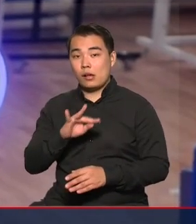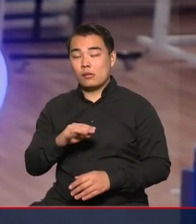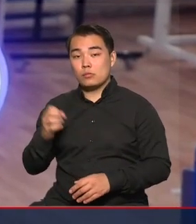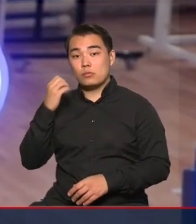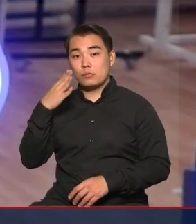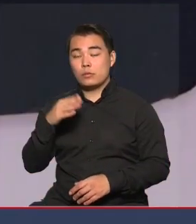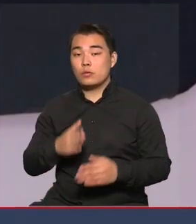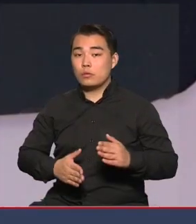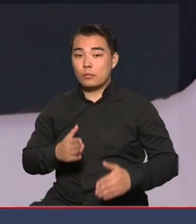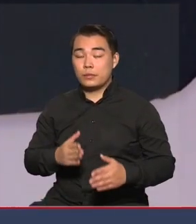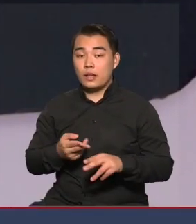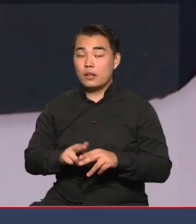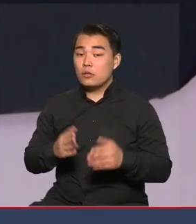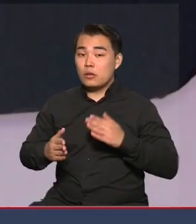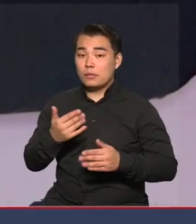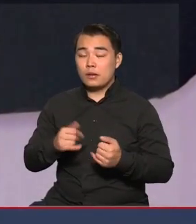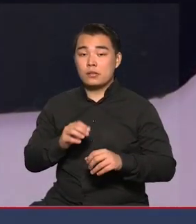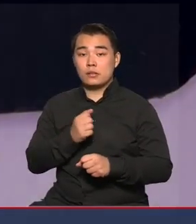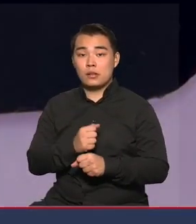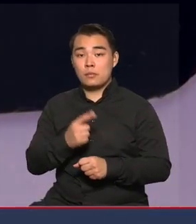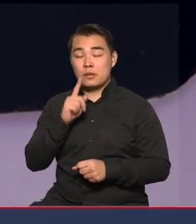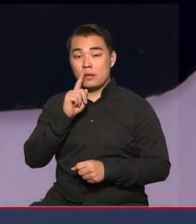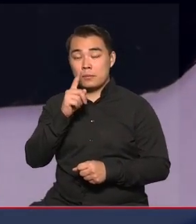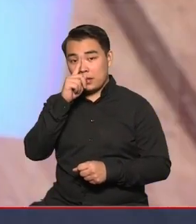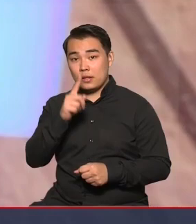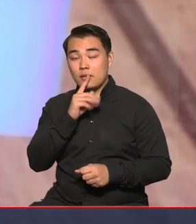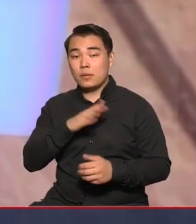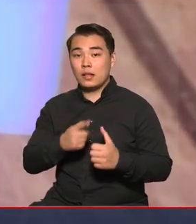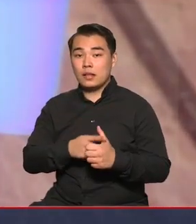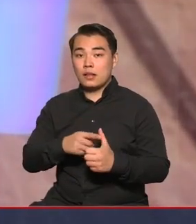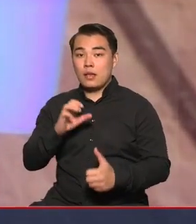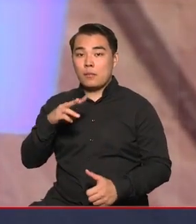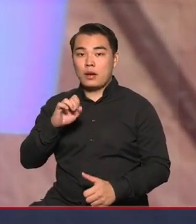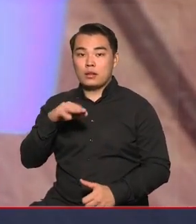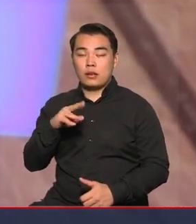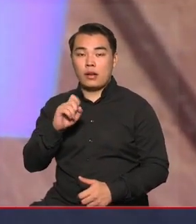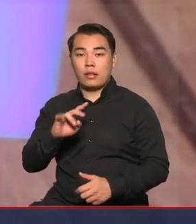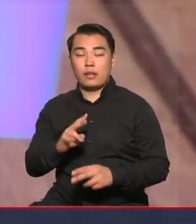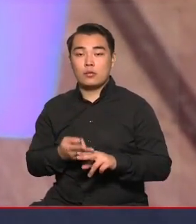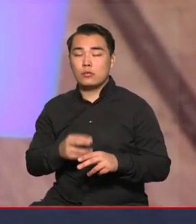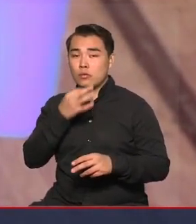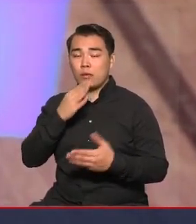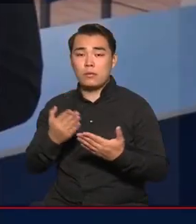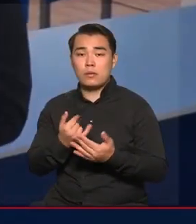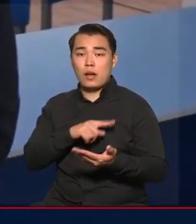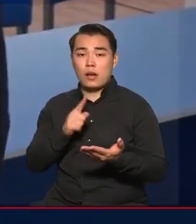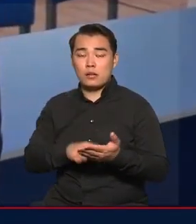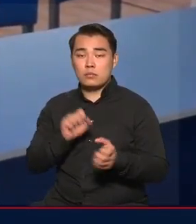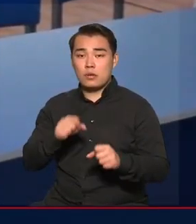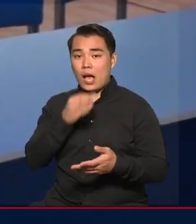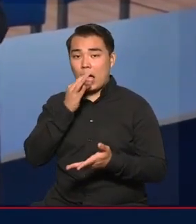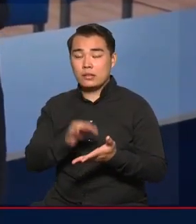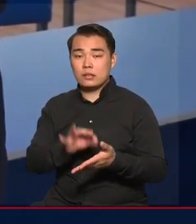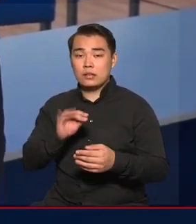ақылды роботпын. Бұл роботты жасауға 1.5 ай уақыт кеткен. Аты смартхан. Кез келген сұраққа жауап береді және бұйрықтарды бұлжытпай